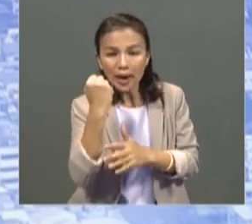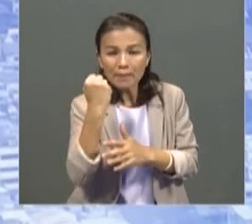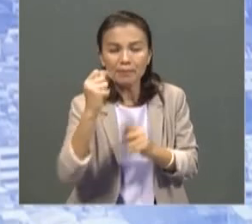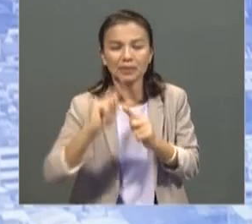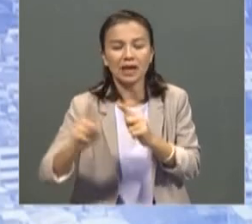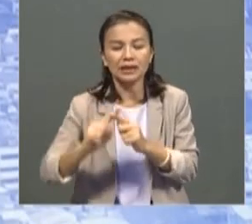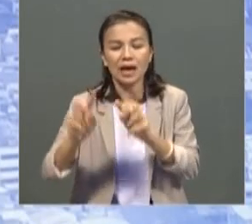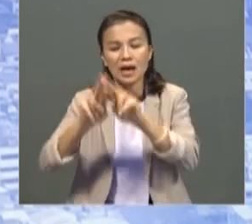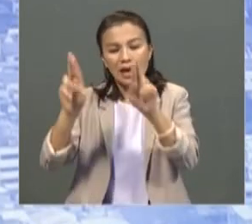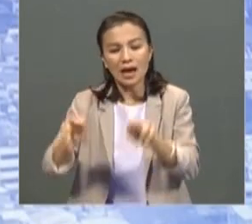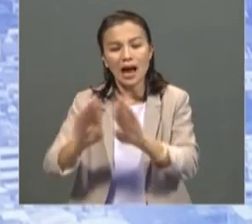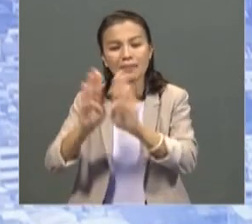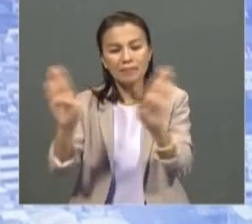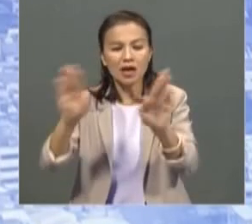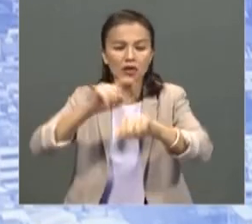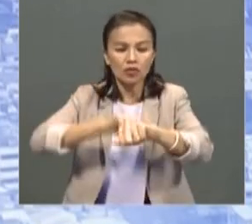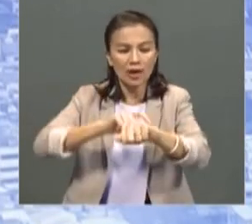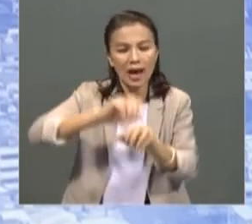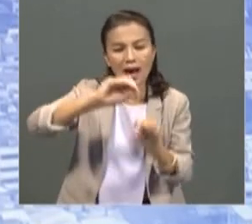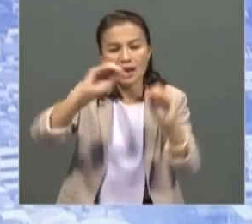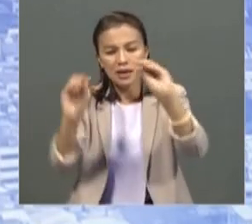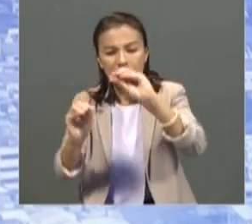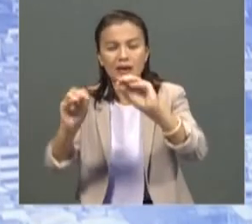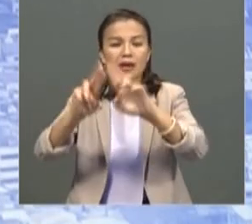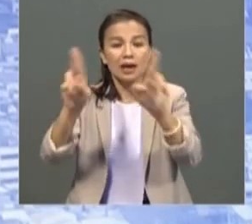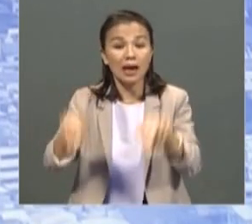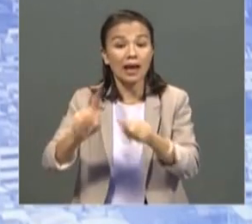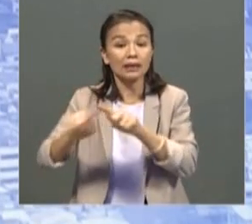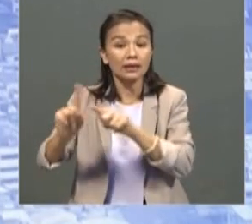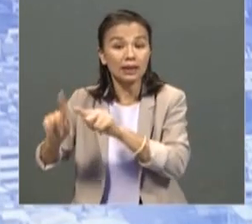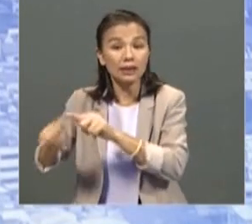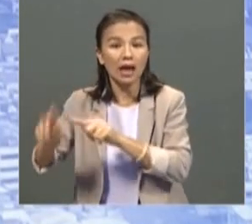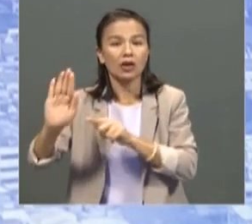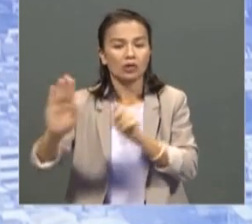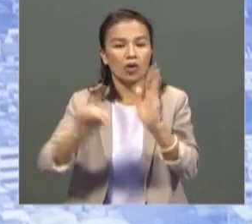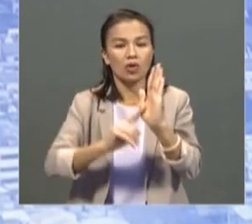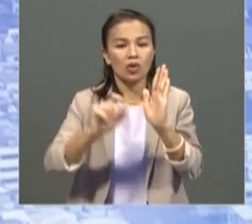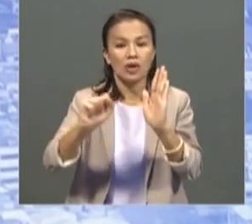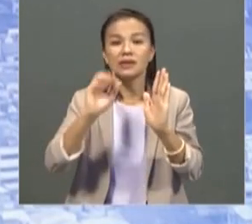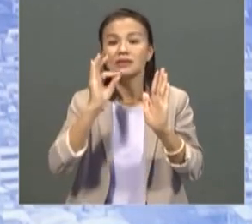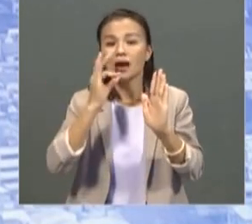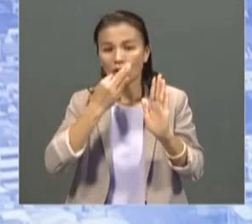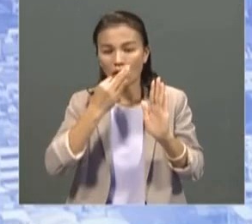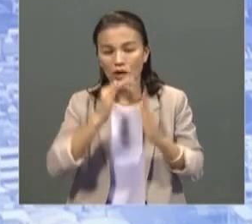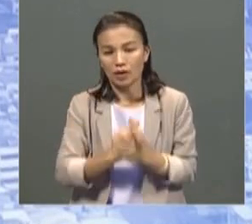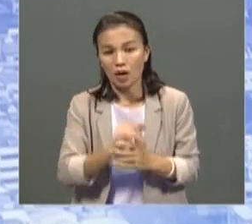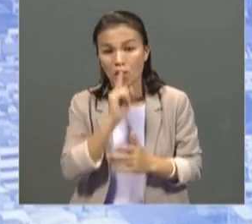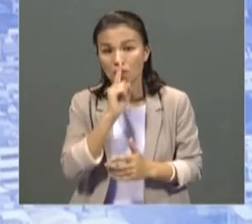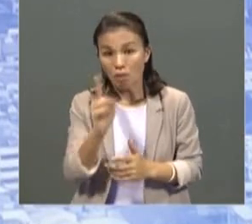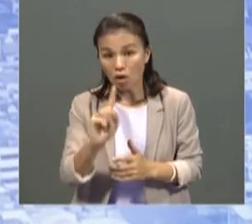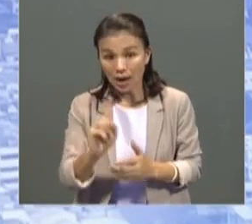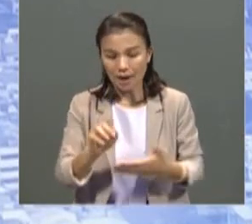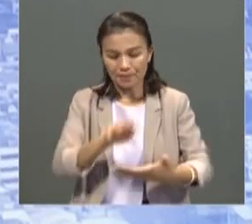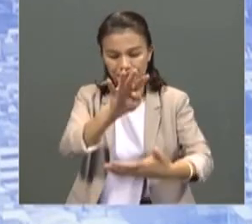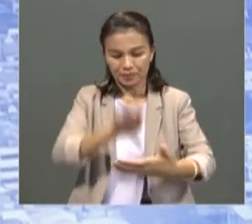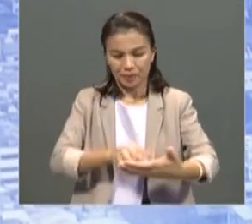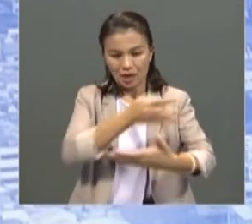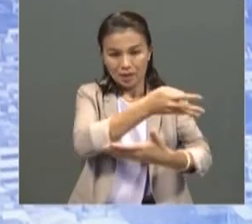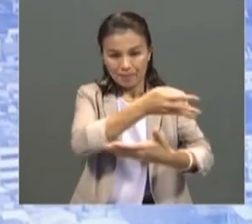ဒီဖြေလျှော့တာနဲ့ပတ်သက်ပြီးတော့ကျွန်တော်တို့ဒီပြောဖြစ်ခဲ့ပါတယ်ဘာတွေပြောလဲဆိုလို့ရှိရင်စုံစာခွန်အောင်အကြောင်းကြားလာတာတွေရှိတ